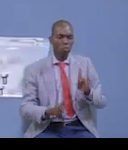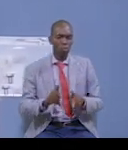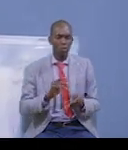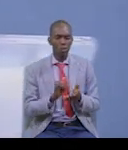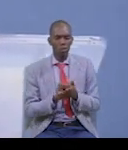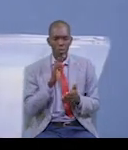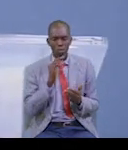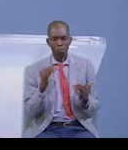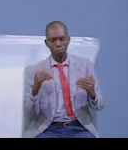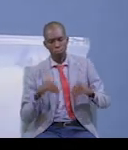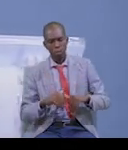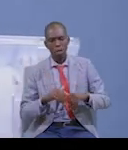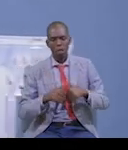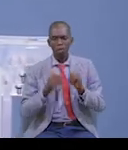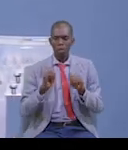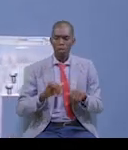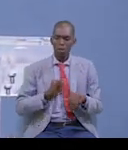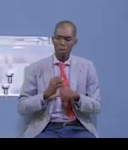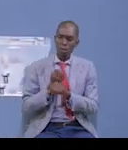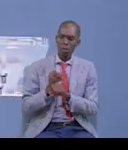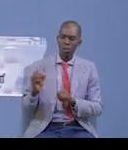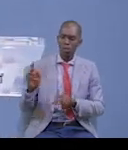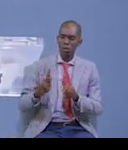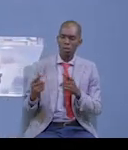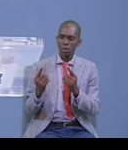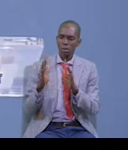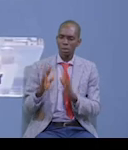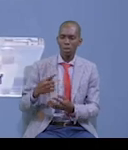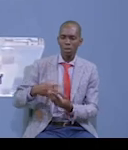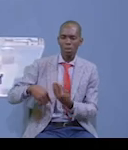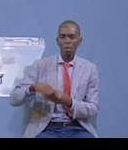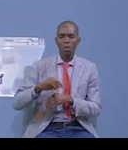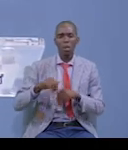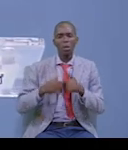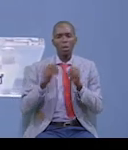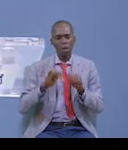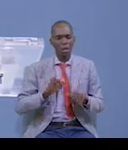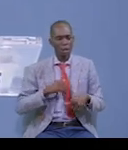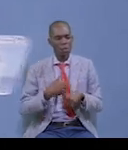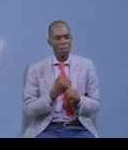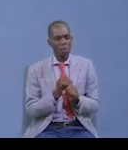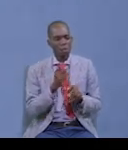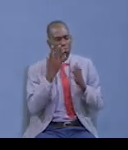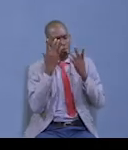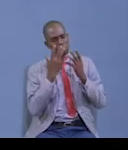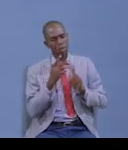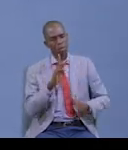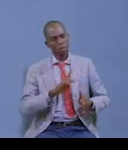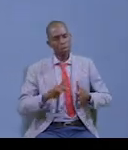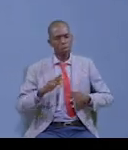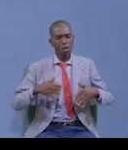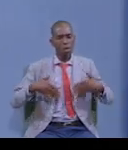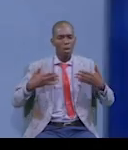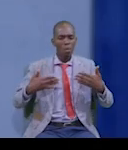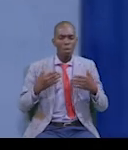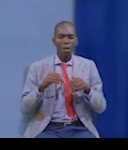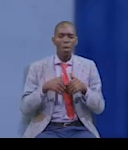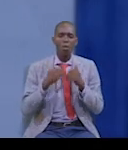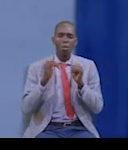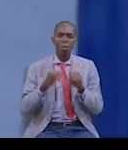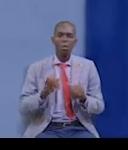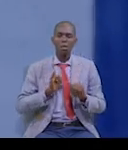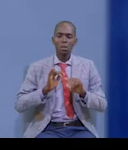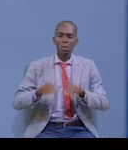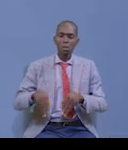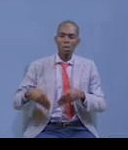I get them saved? నేను వారిని ఎలా రక్షించగలను? How can I make them happy? నేను వారిని ఎలా సంతోషపరచగలను? How can I supply